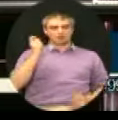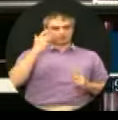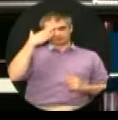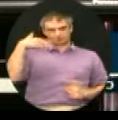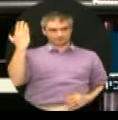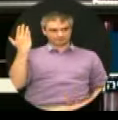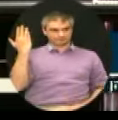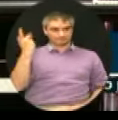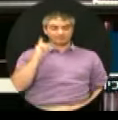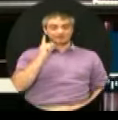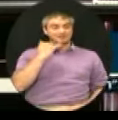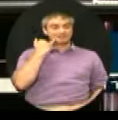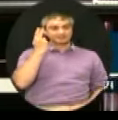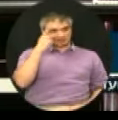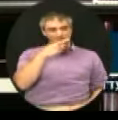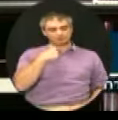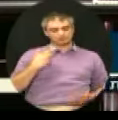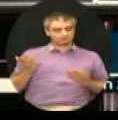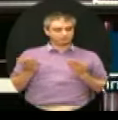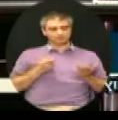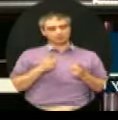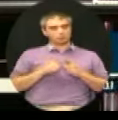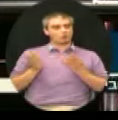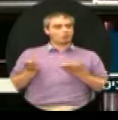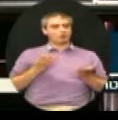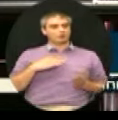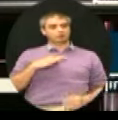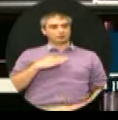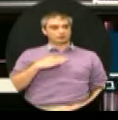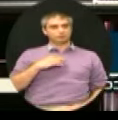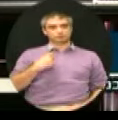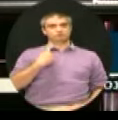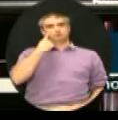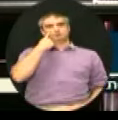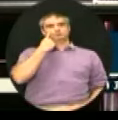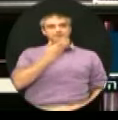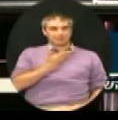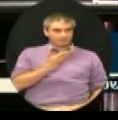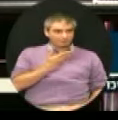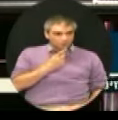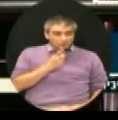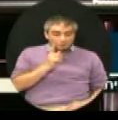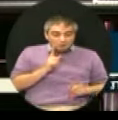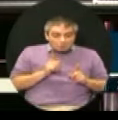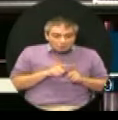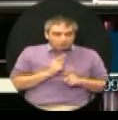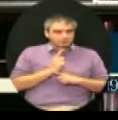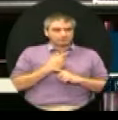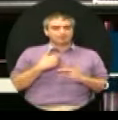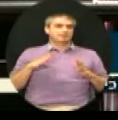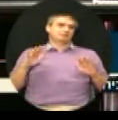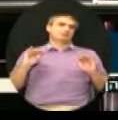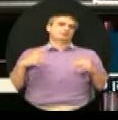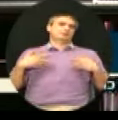ומי, אבל את יצחק נבון הזמנו אותו כאורח, מצא חן בעיניו, ומאותו יום